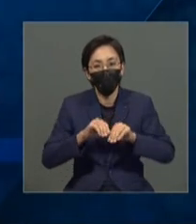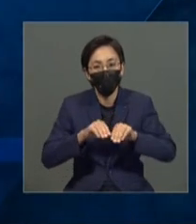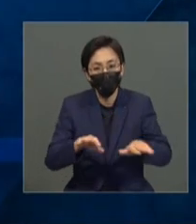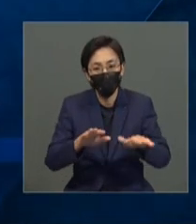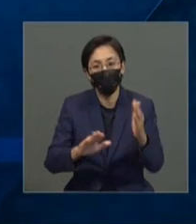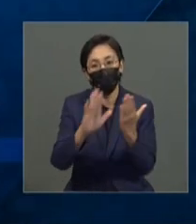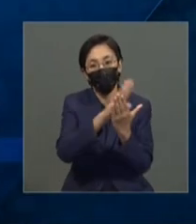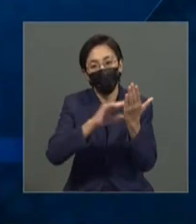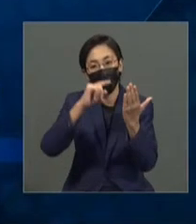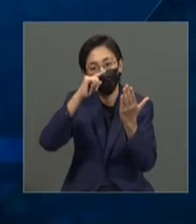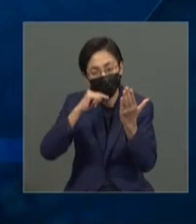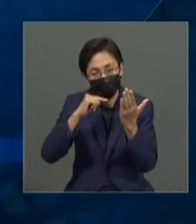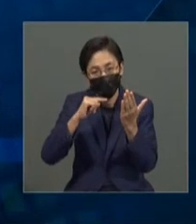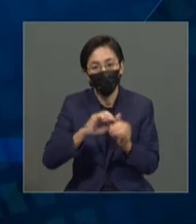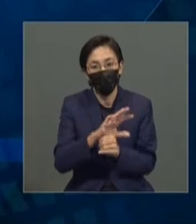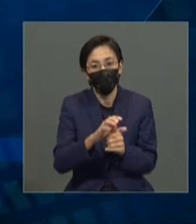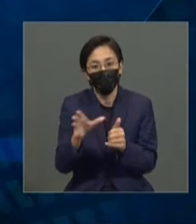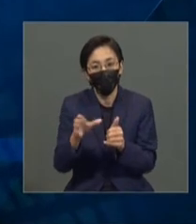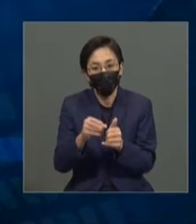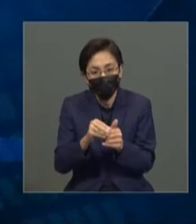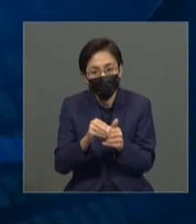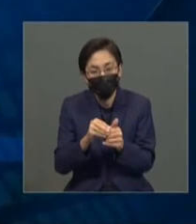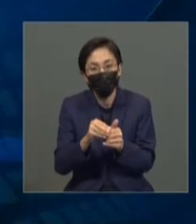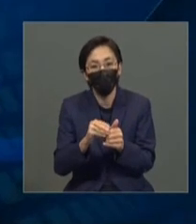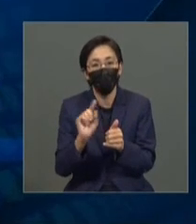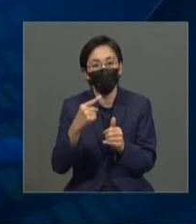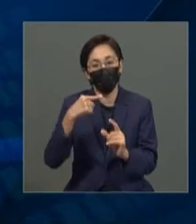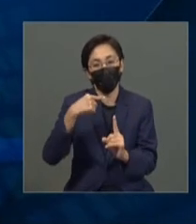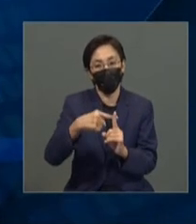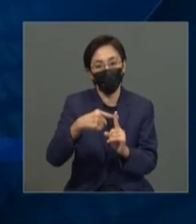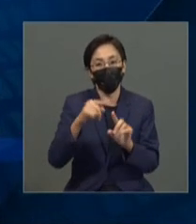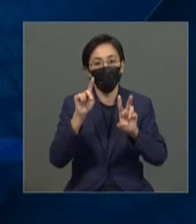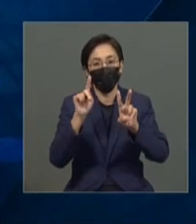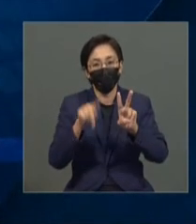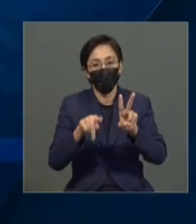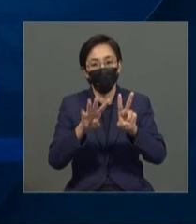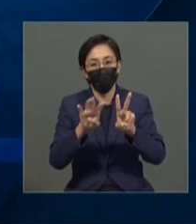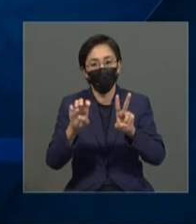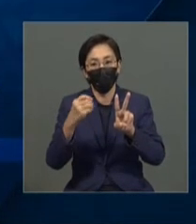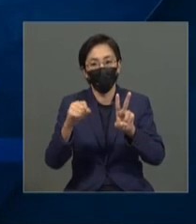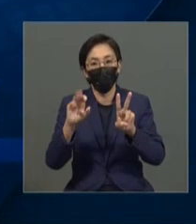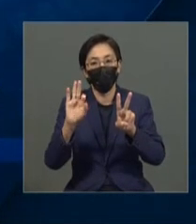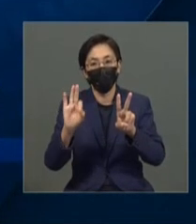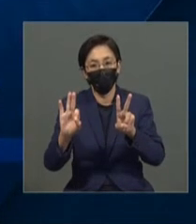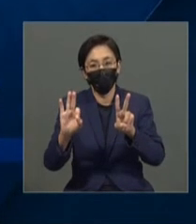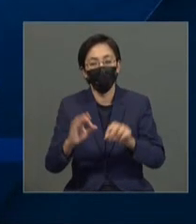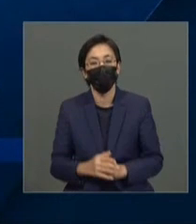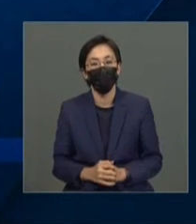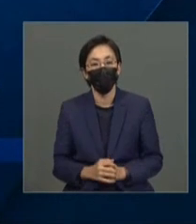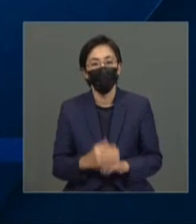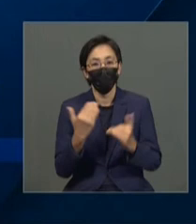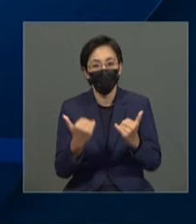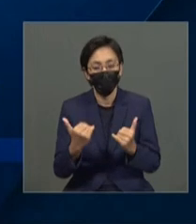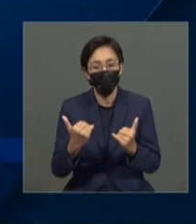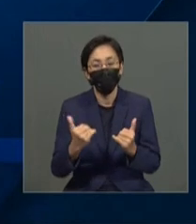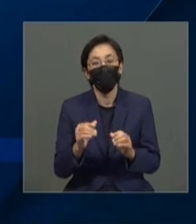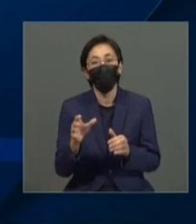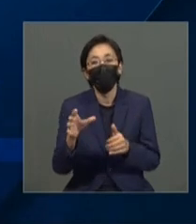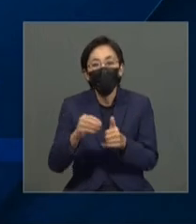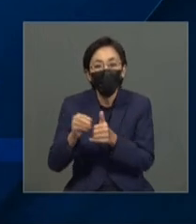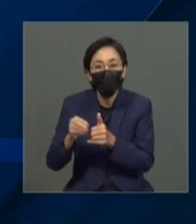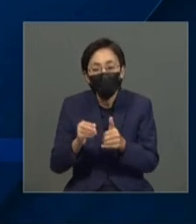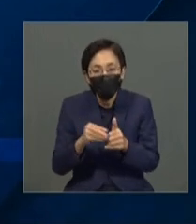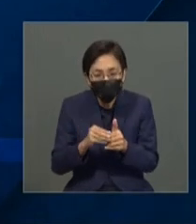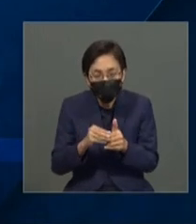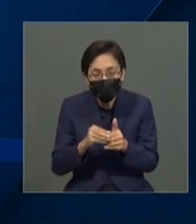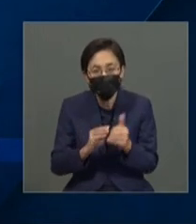ทยผู้ป่วยรายใหม่ยืนยันในวันนี้ 2,419 รายค่ะทำให้ยอดผู้ป่วยยืนยันสะสมนะค